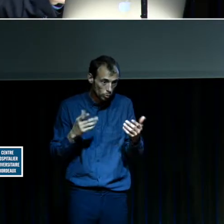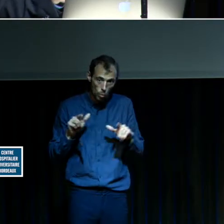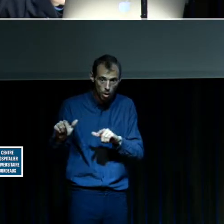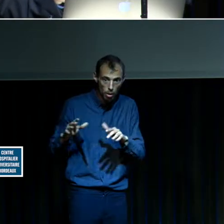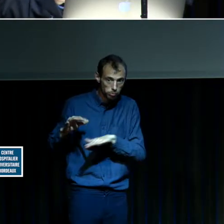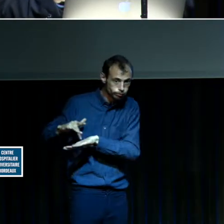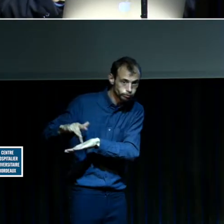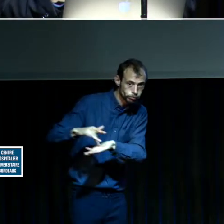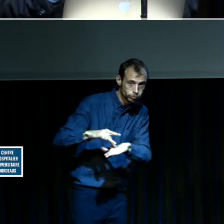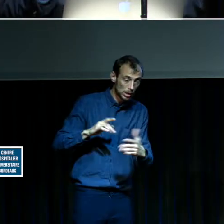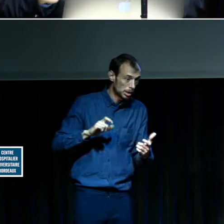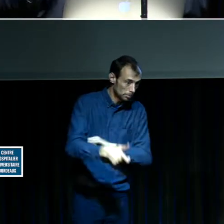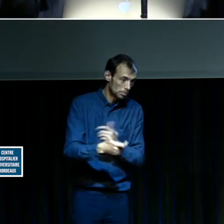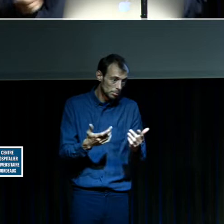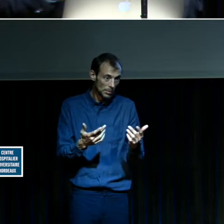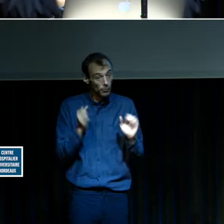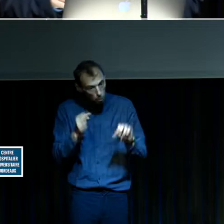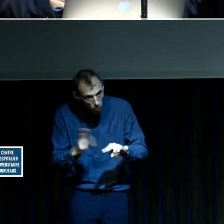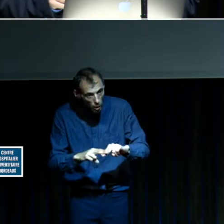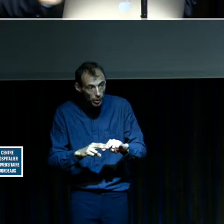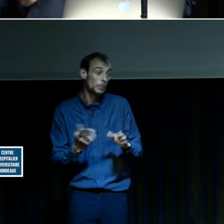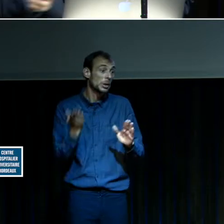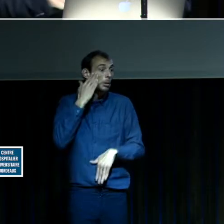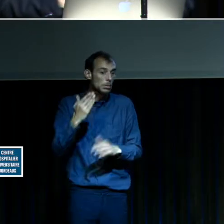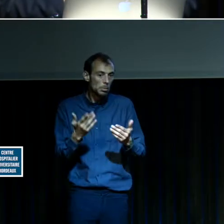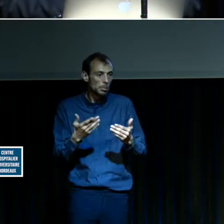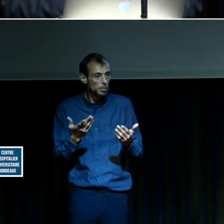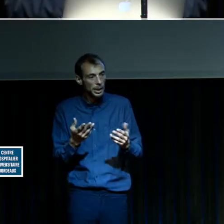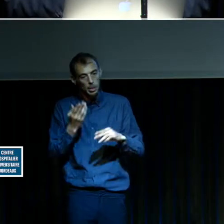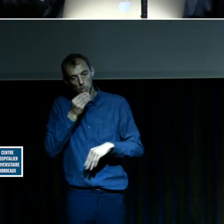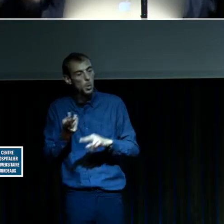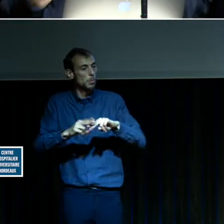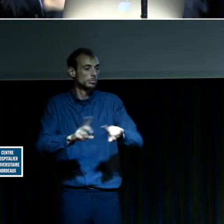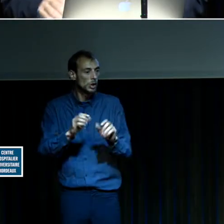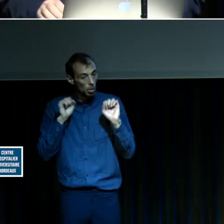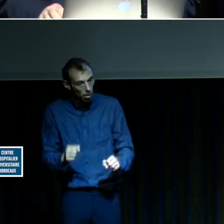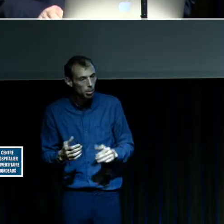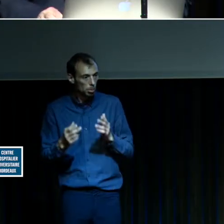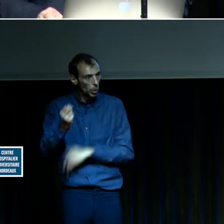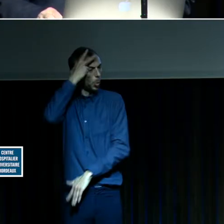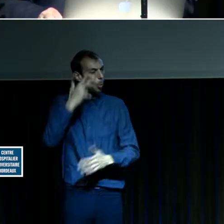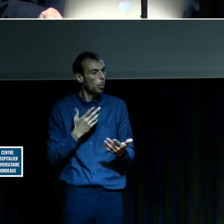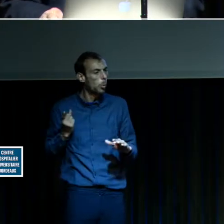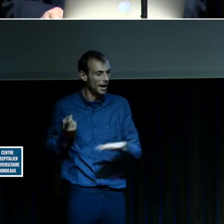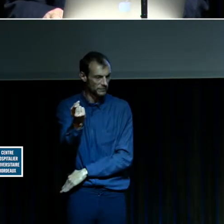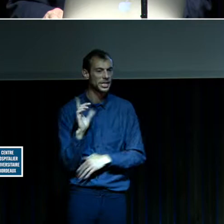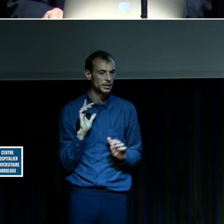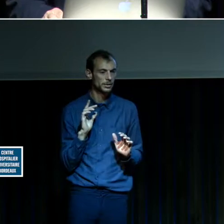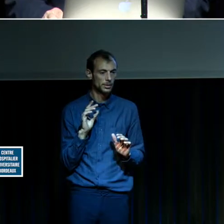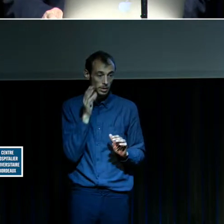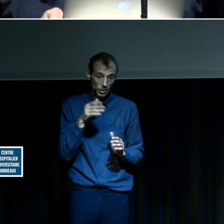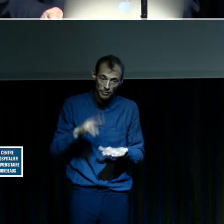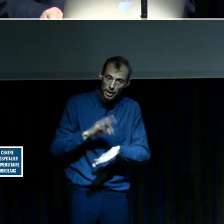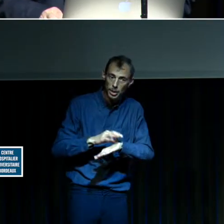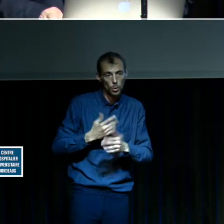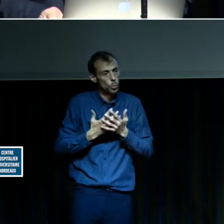patients survivants gardent des séquelles invalidantes dans la vie de tous les jours et nécessitent d'être aidés. Donc ça fait vraiment tout le poids de cette maladie. Et je